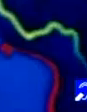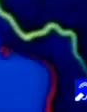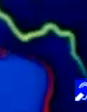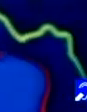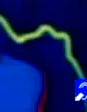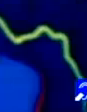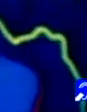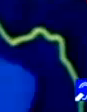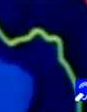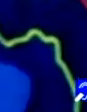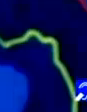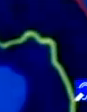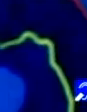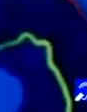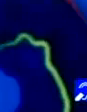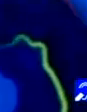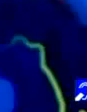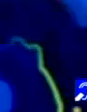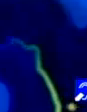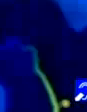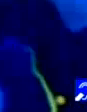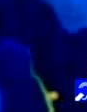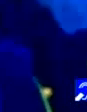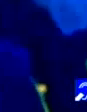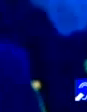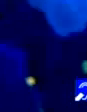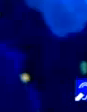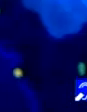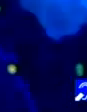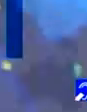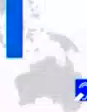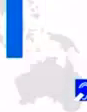Doamnelor, domnilor, bună seara și bine v-am regăsit la Telejurnal. Iată principalele subiecte.